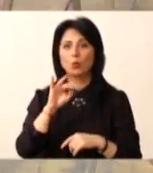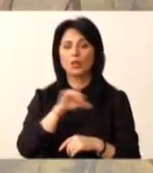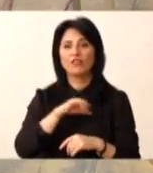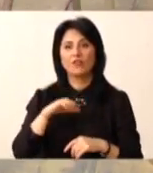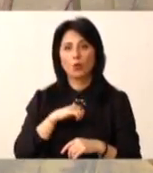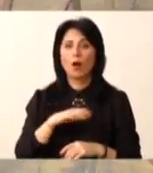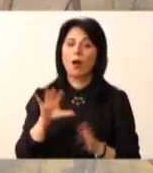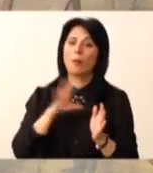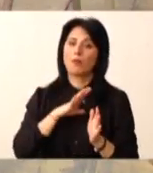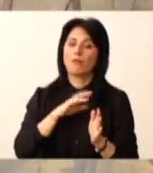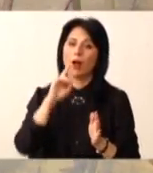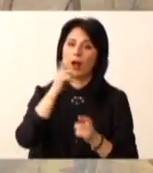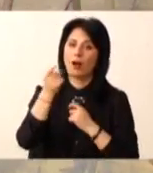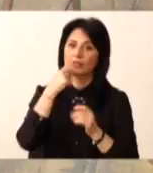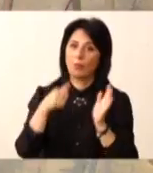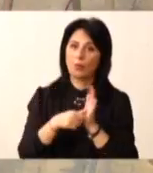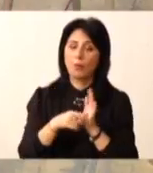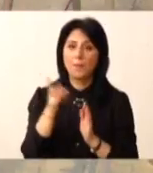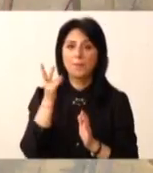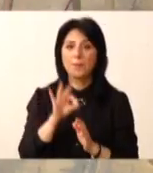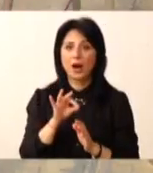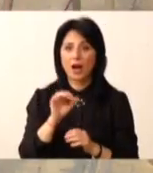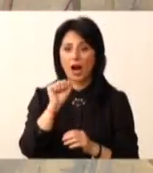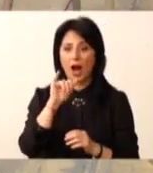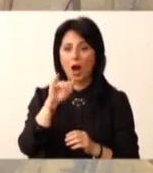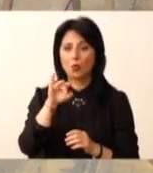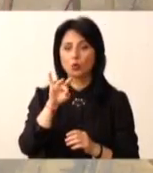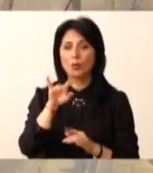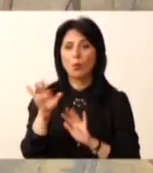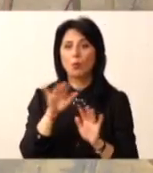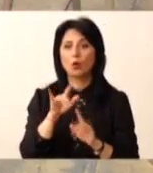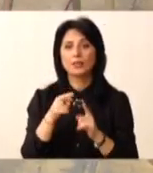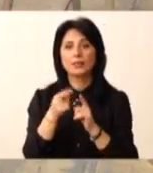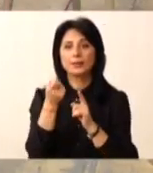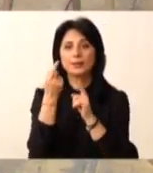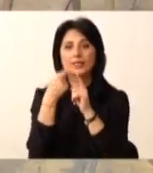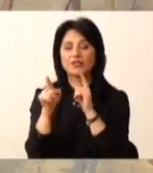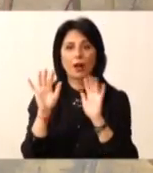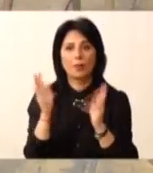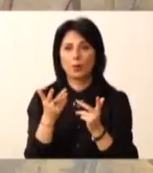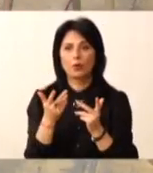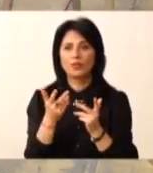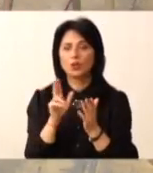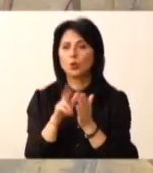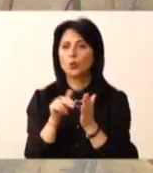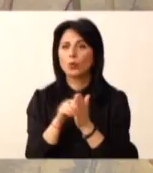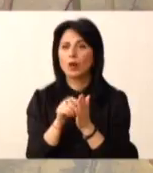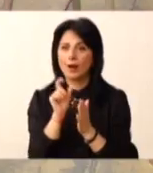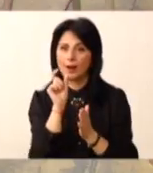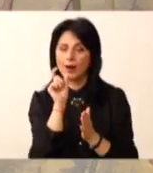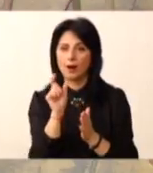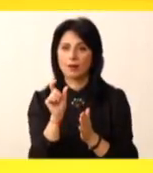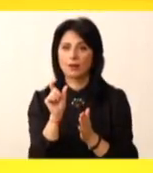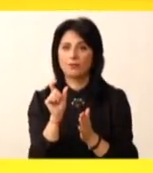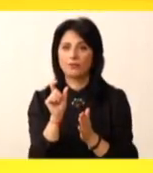მედიკამენტების დახმარებით, მაგრამ აუტოიმუნური პროცესი არის განსხვავებული ანთება. უკაცრავად, აი აქ უნდა